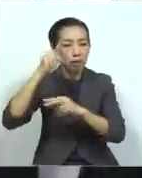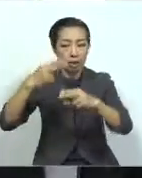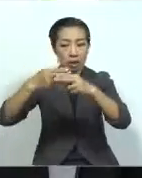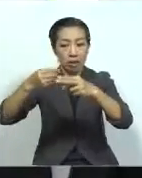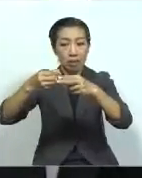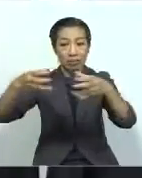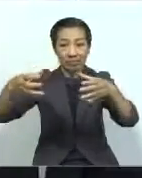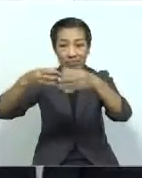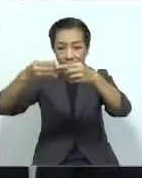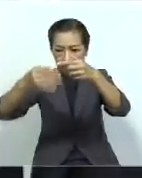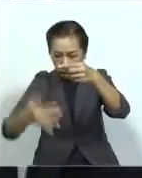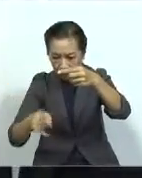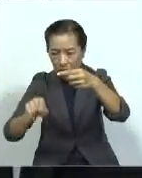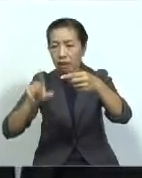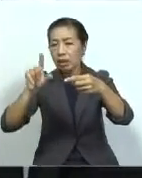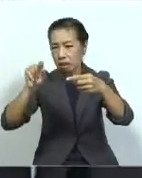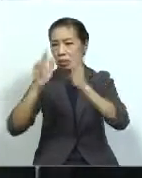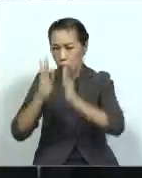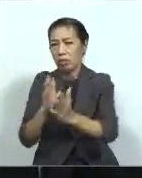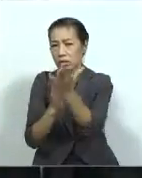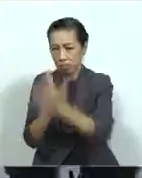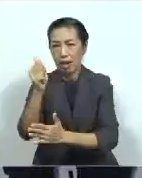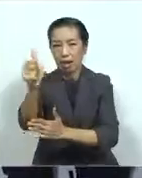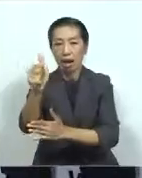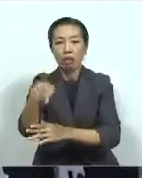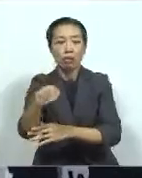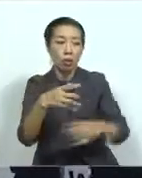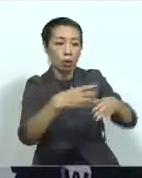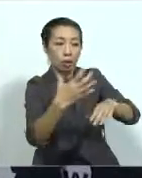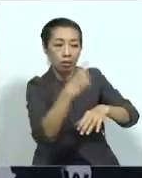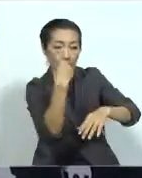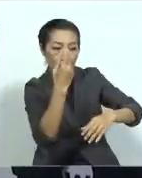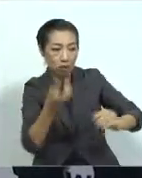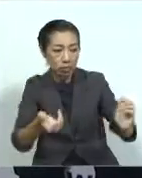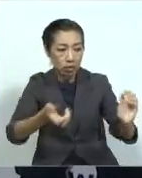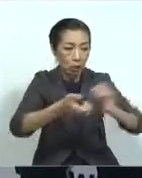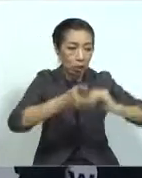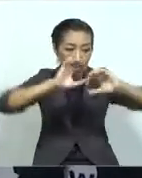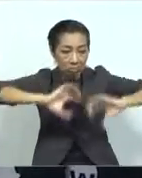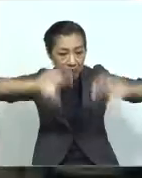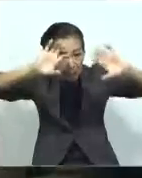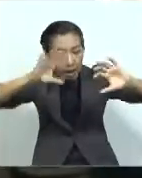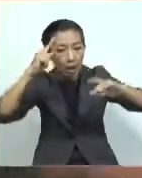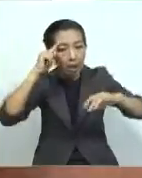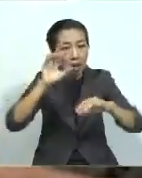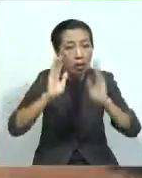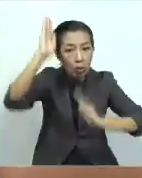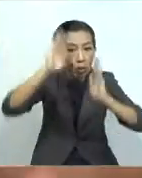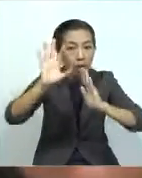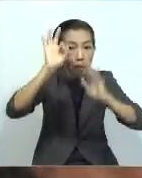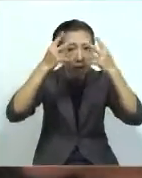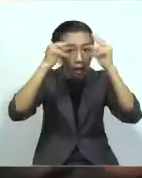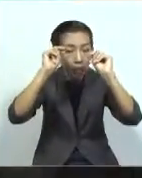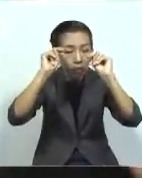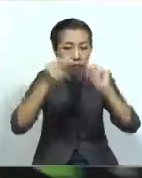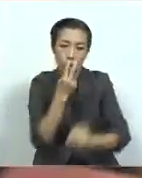ชื่อเนี่ยนะฮะไม่ต่ำกว่า20คนส่วนจะร่วมงานกับพรรคการเมืองใดจะตั้งรัฐบาลและจะโหวตนายกรัฐมนตรีจะ